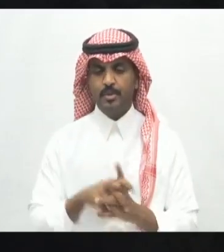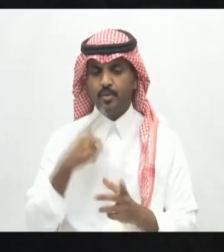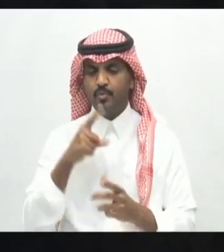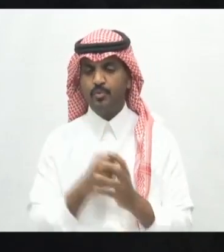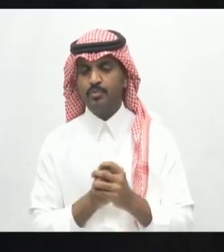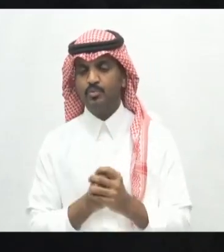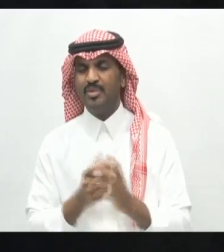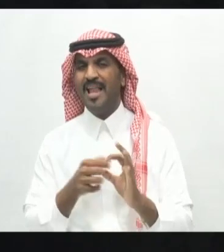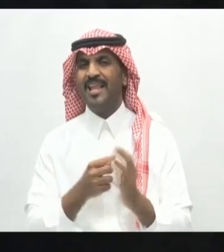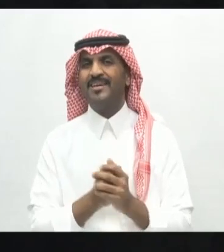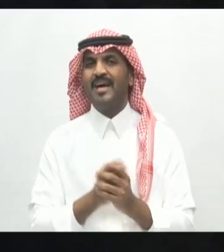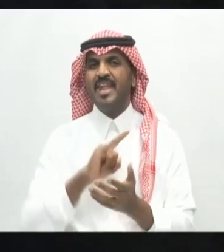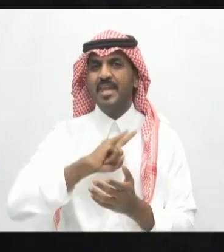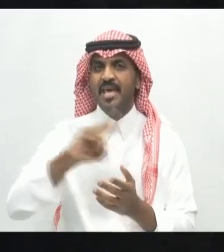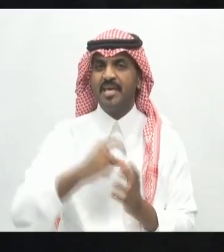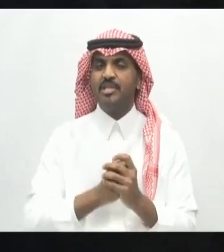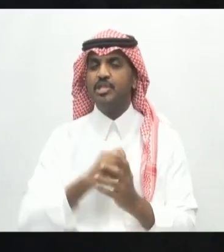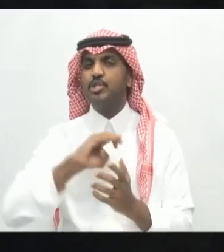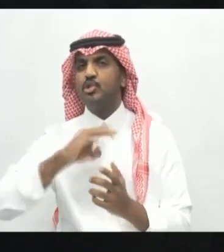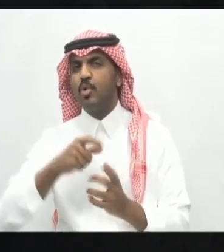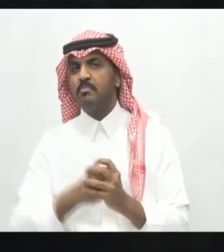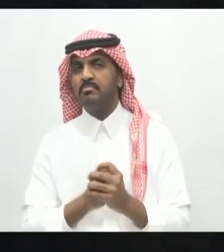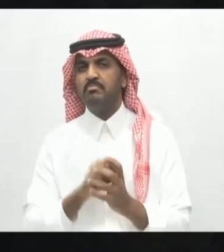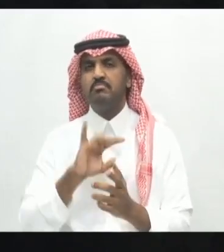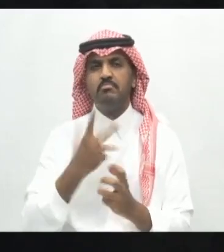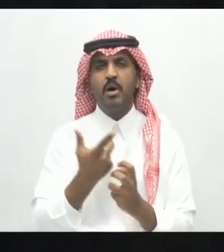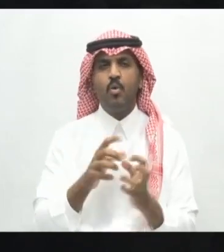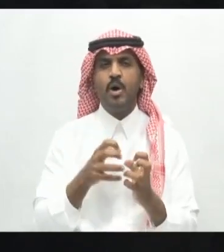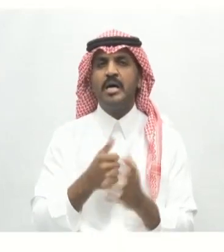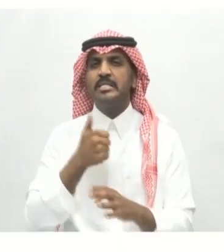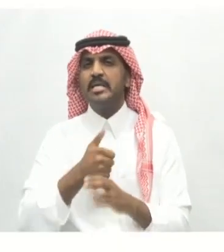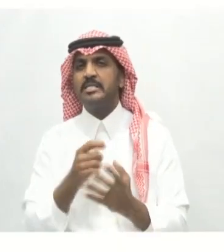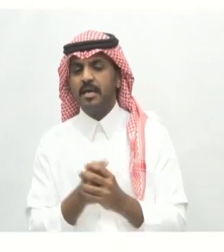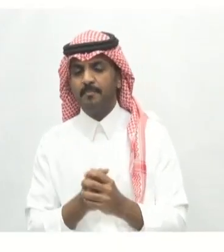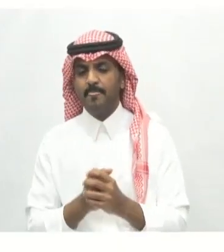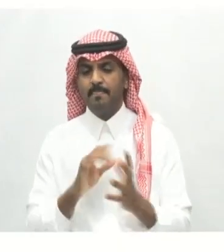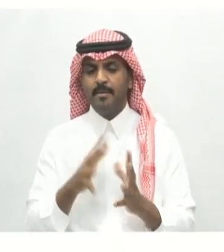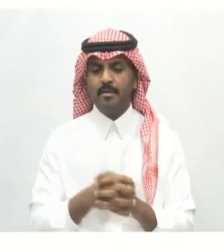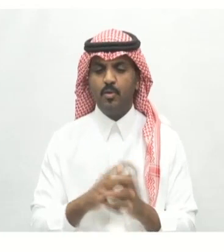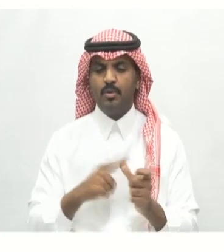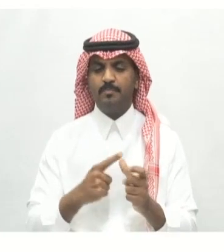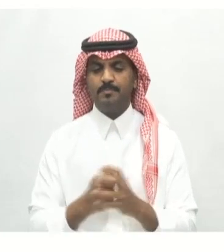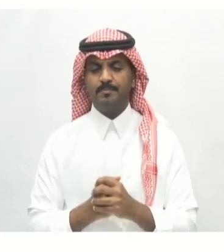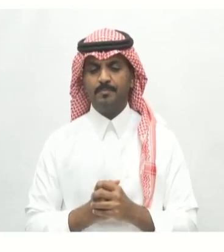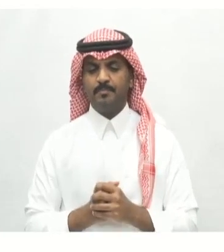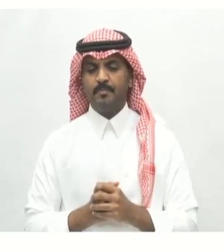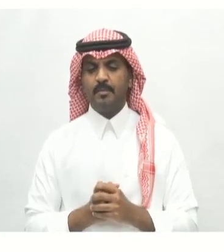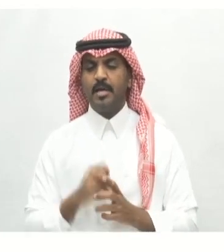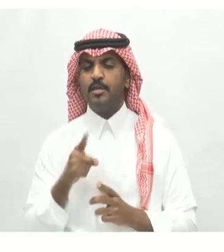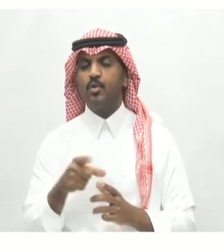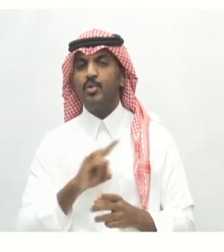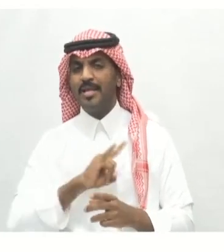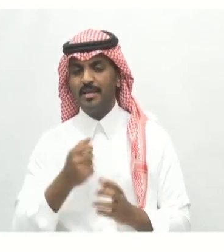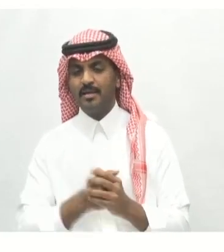في متعلق النهي الجواب اننا ننظر في متعلق النهي على النحو الاتي اولا ان